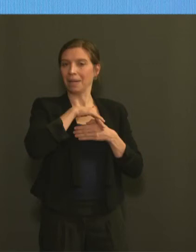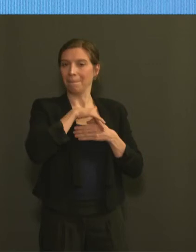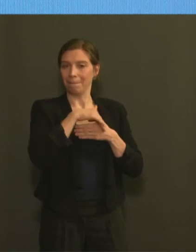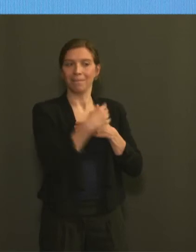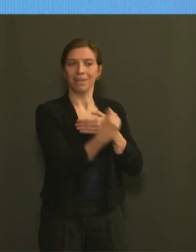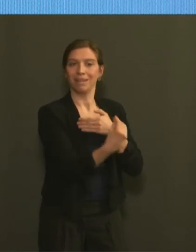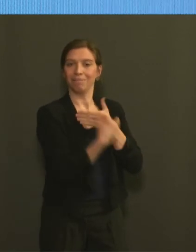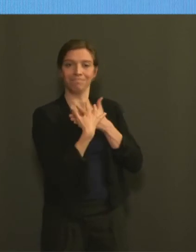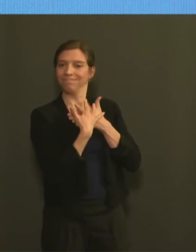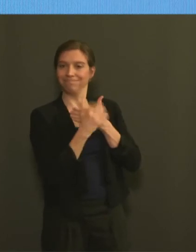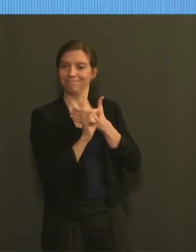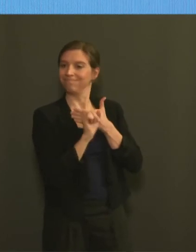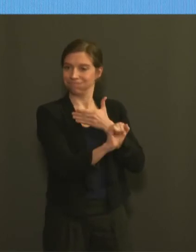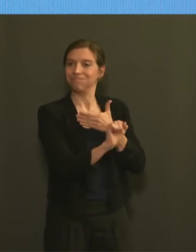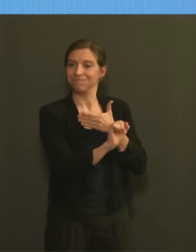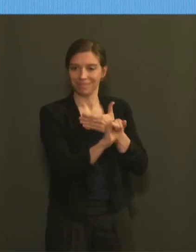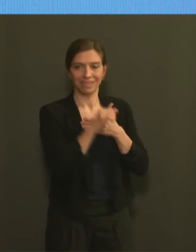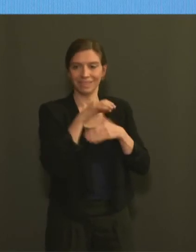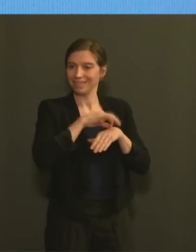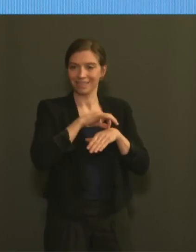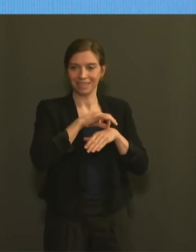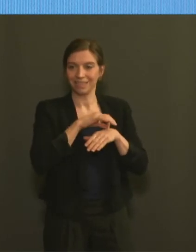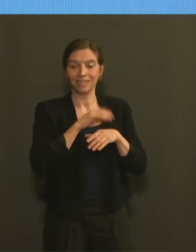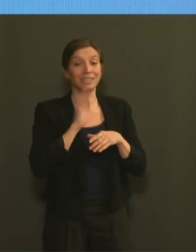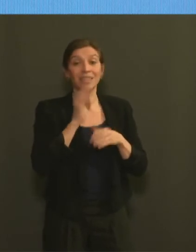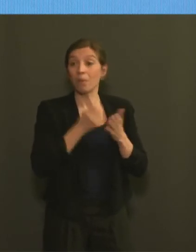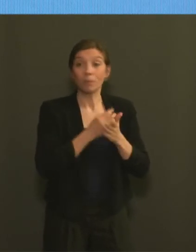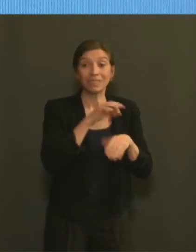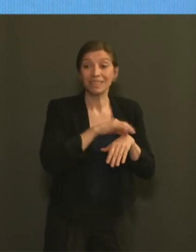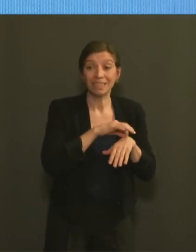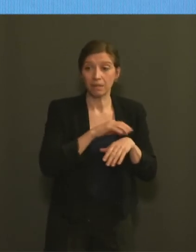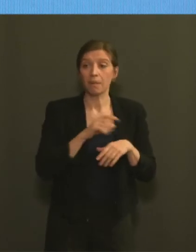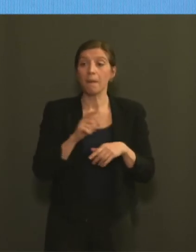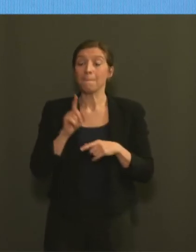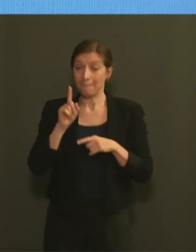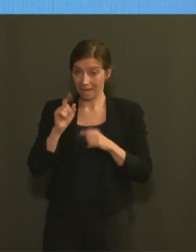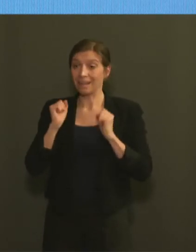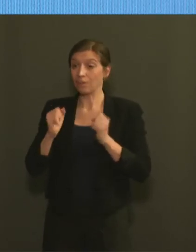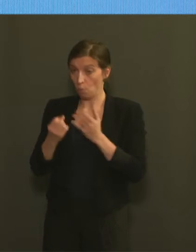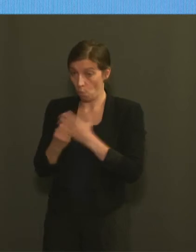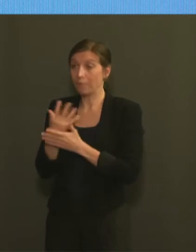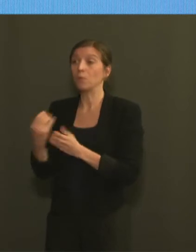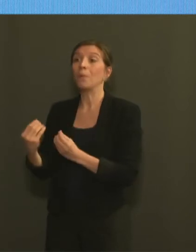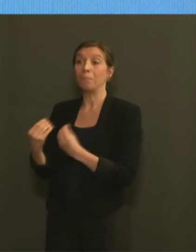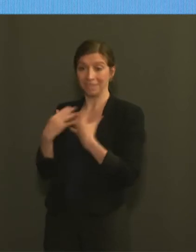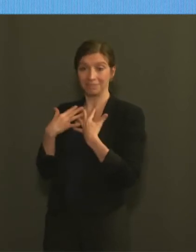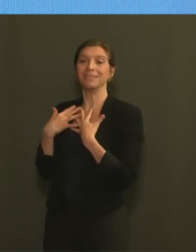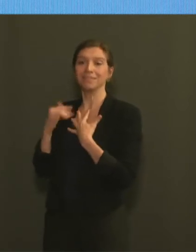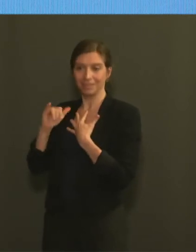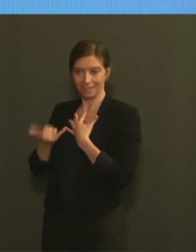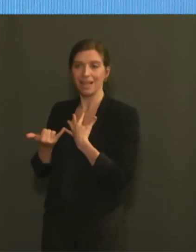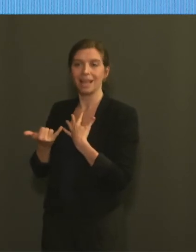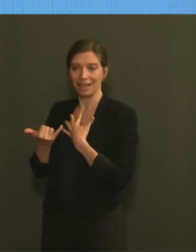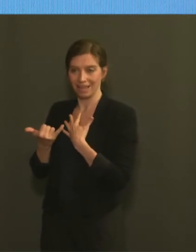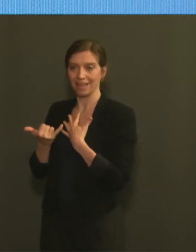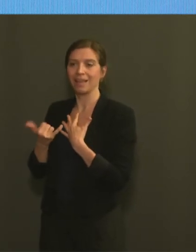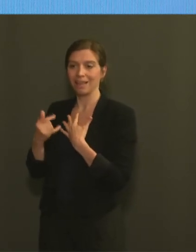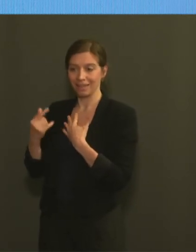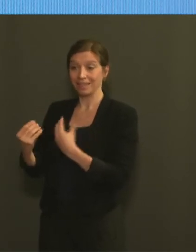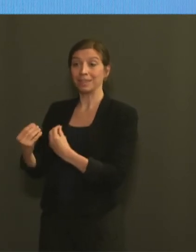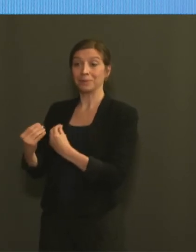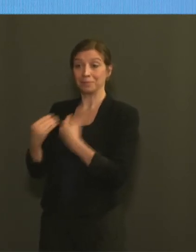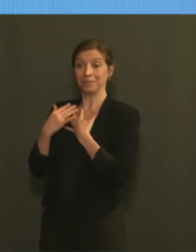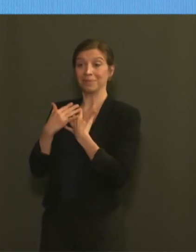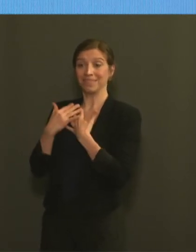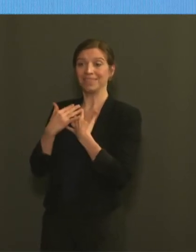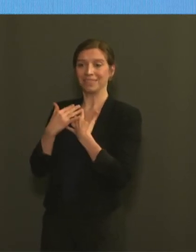ce meeting des infections monémembo smatis matfield android virus hini l'instant si nous ne nous